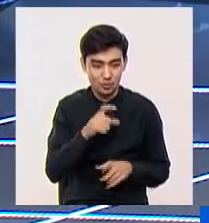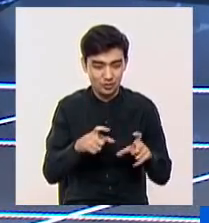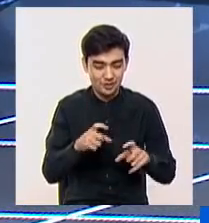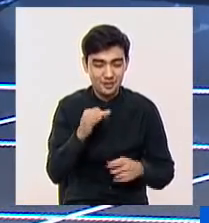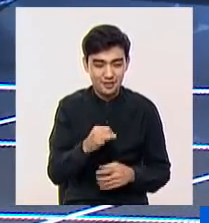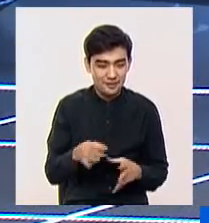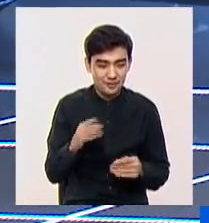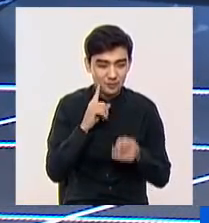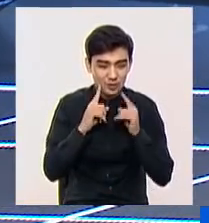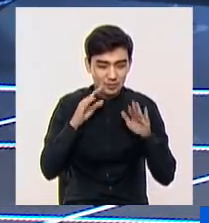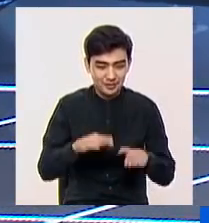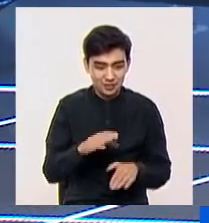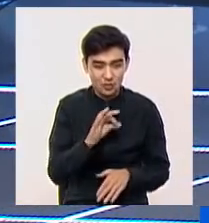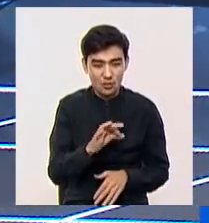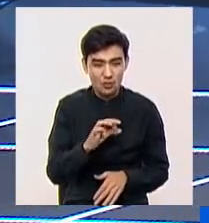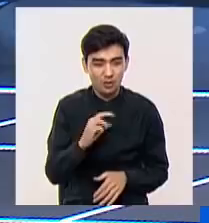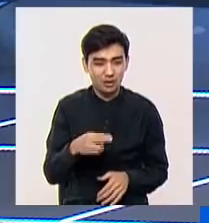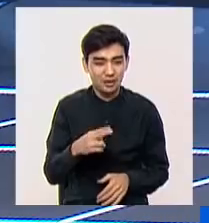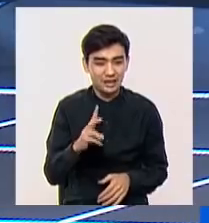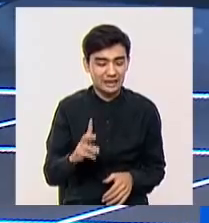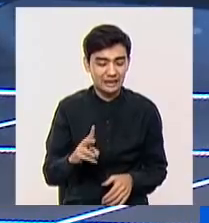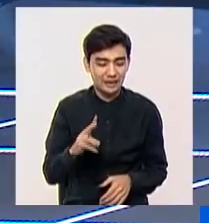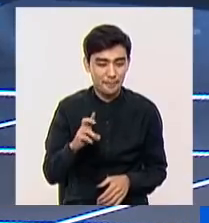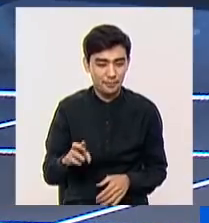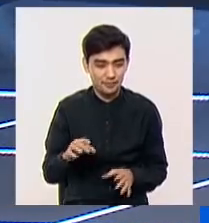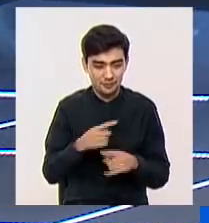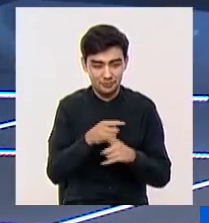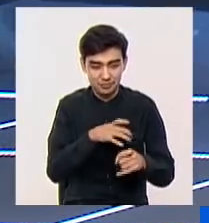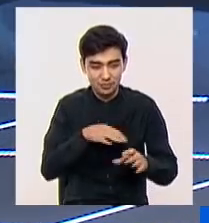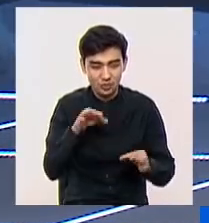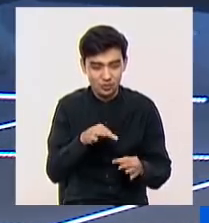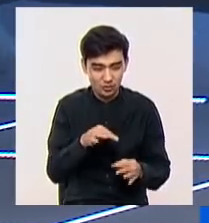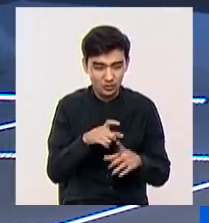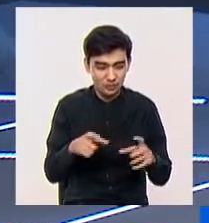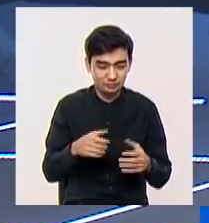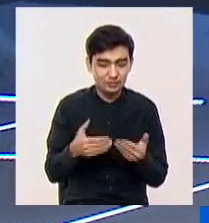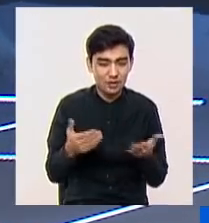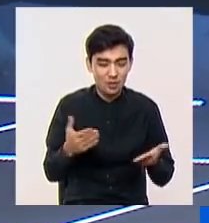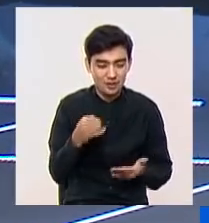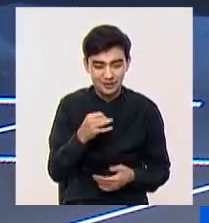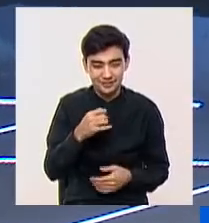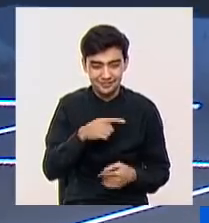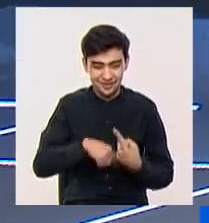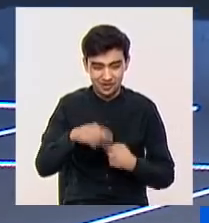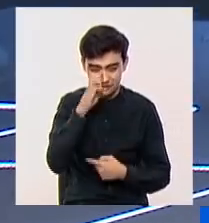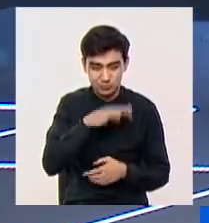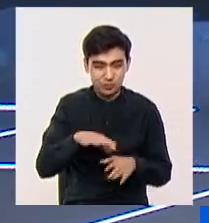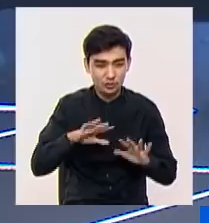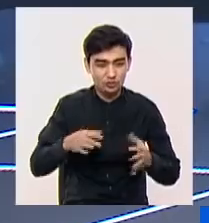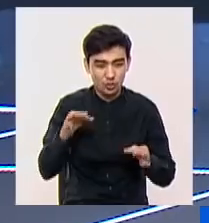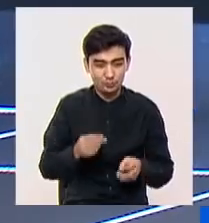заседании сессии совета у dkb глава государства проинформировал партнеров о ситуации в нашей республике он заявил что